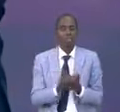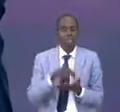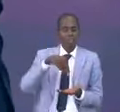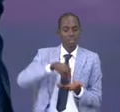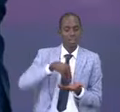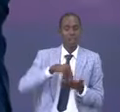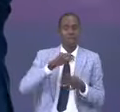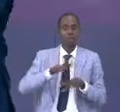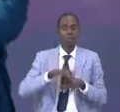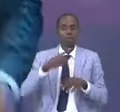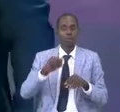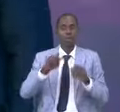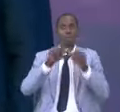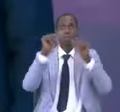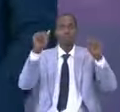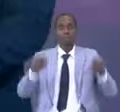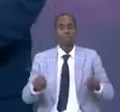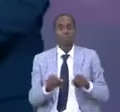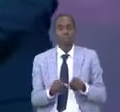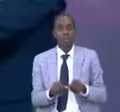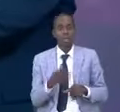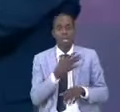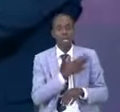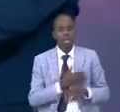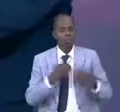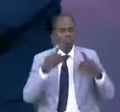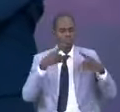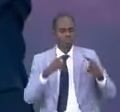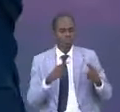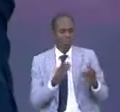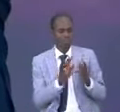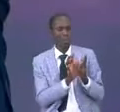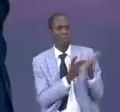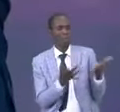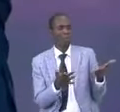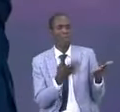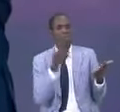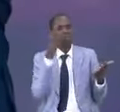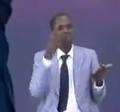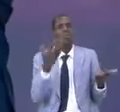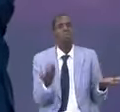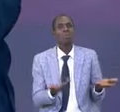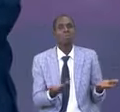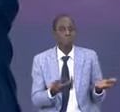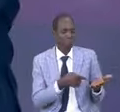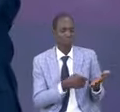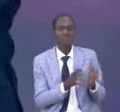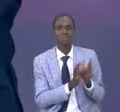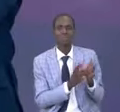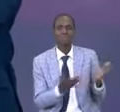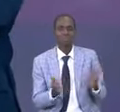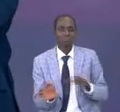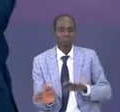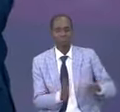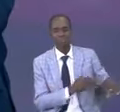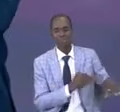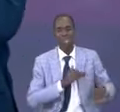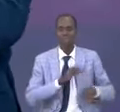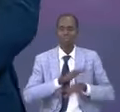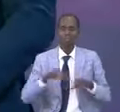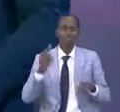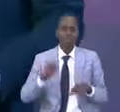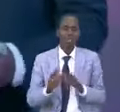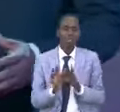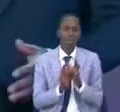qui n'a plus besoin de la Bible qui a le Saint-Esprit qui a le Saint-Esprit qui n'a plus besoin de la Bible et